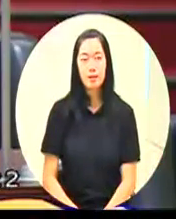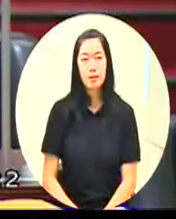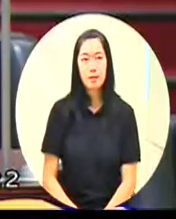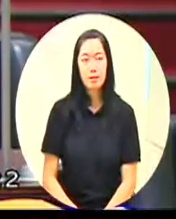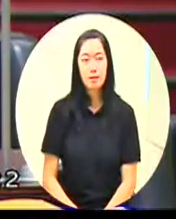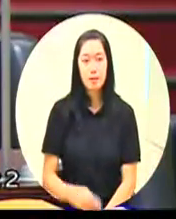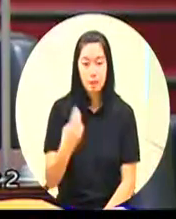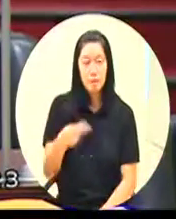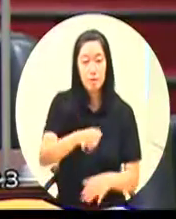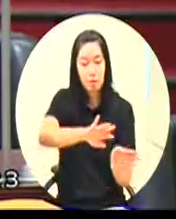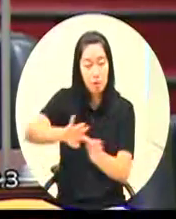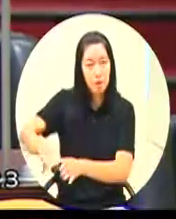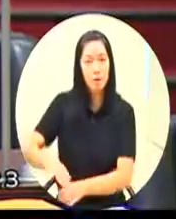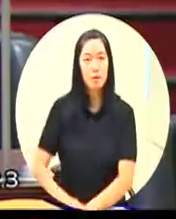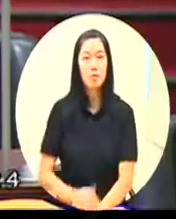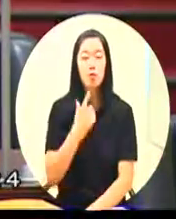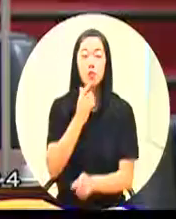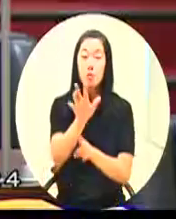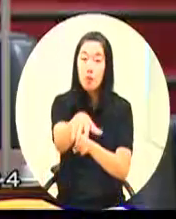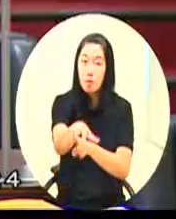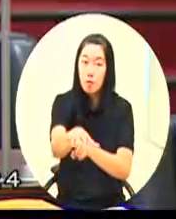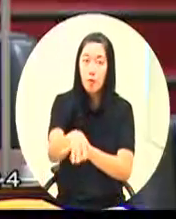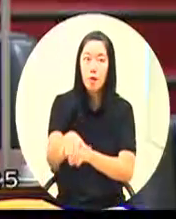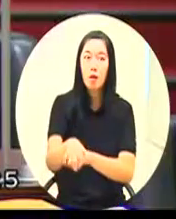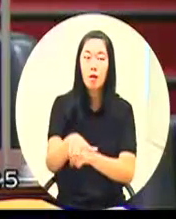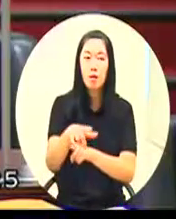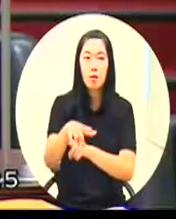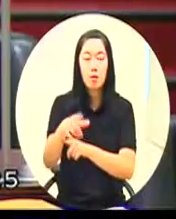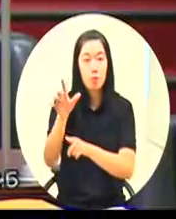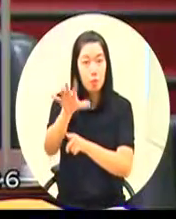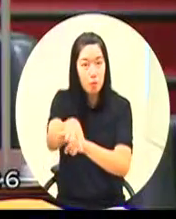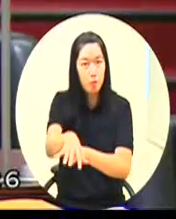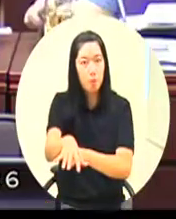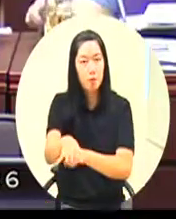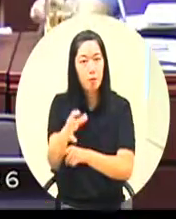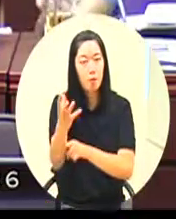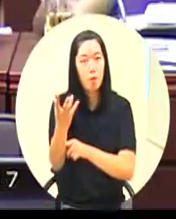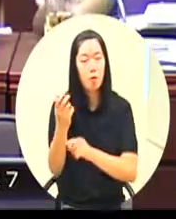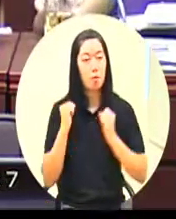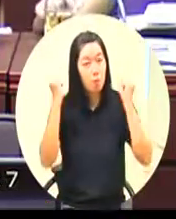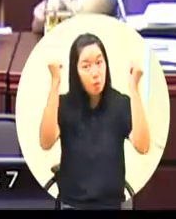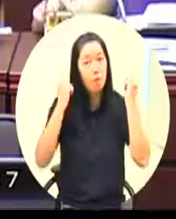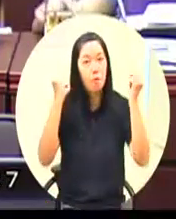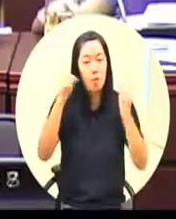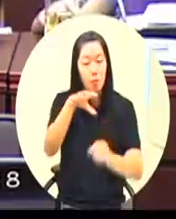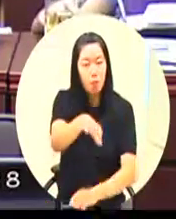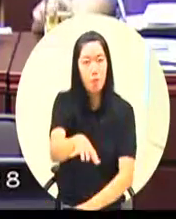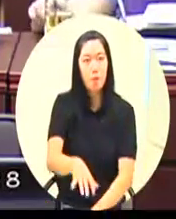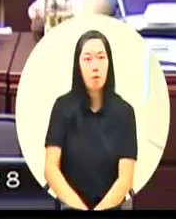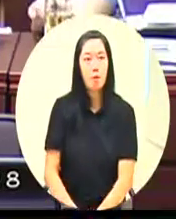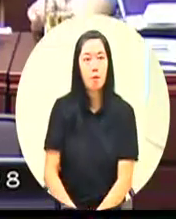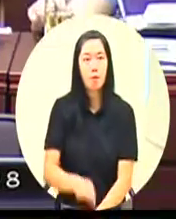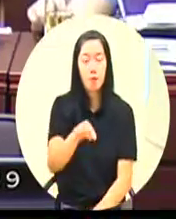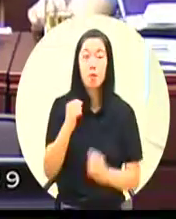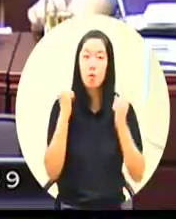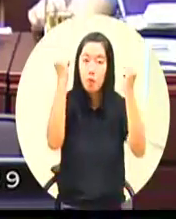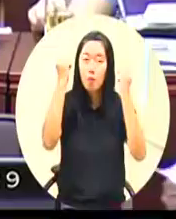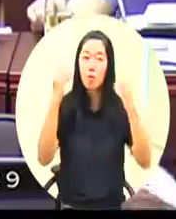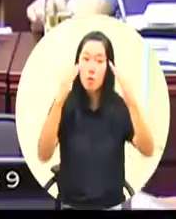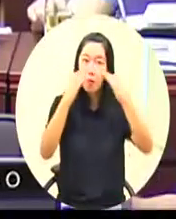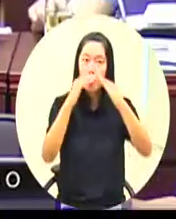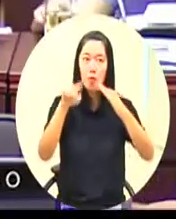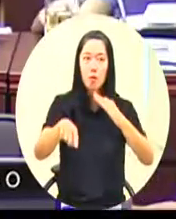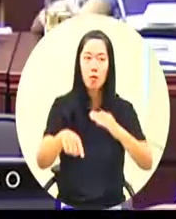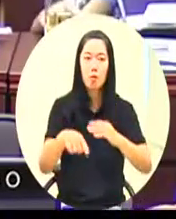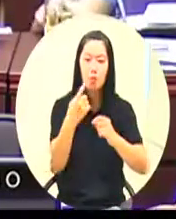长，美浓的风雨球场现在是怎么样一个情况？ 刘源，我们也去看了现场，我再三跟你说，那个体育馆因为也没有到年